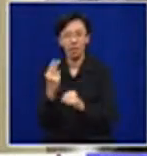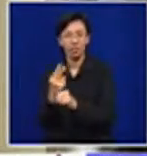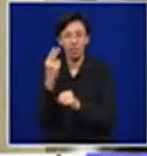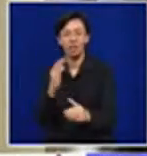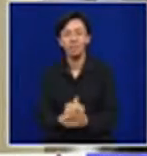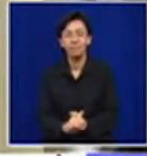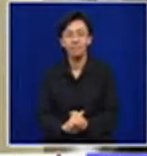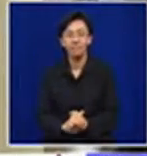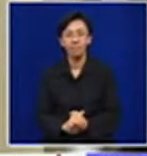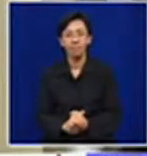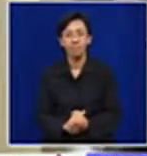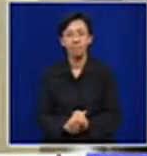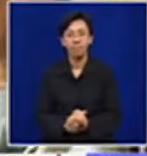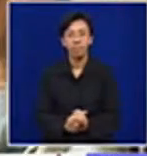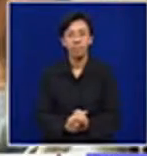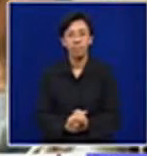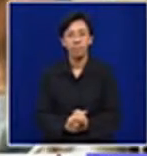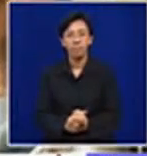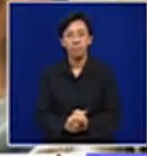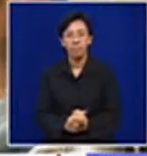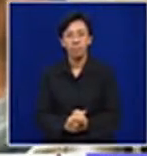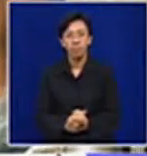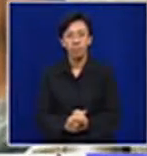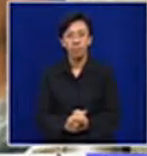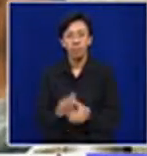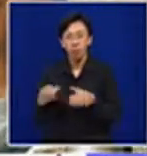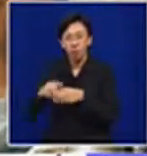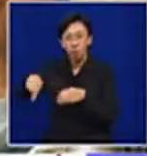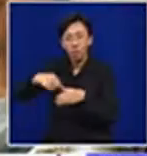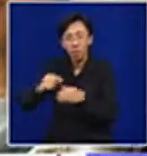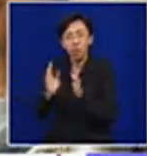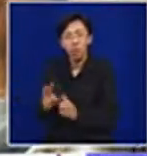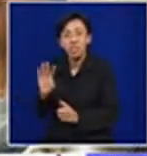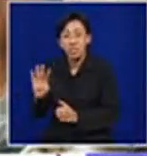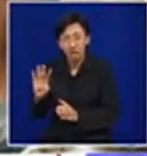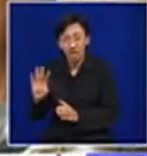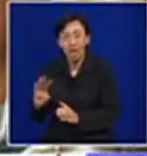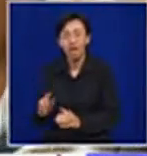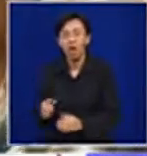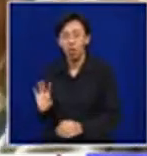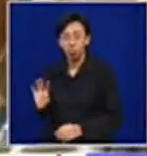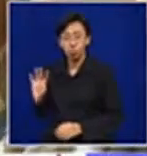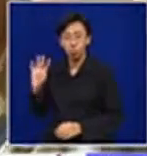ำหรับพันตรีธัญเทพธรรมธรหรือว่าเสแอปกับพวกรวม4คนที่